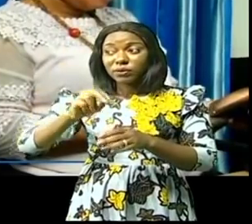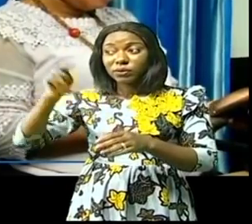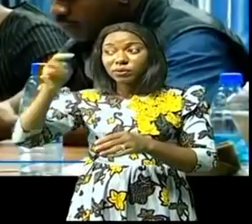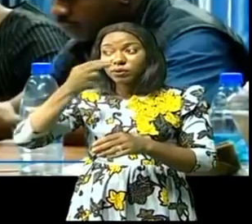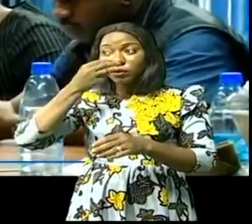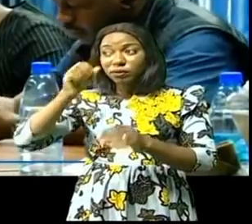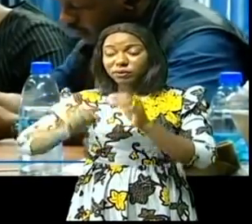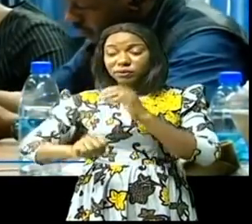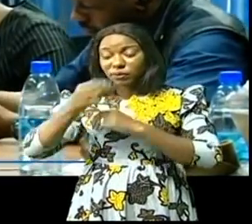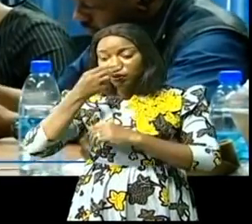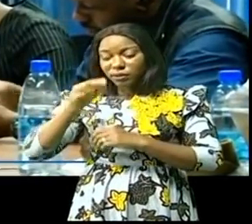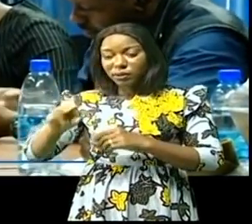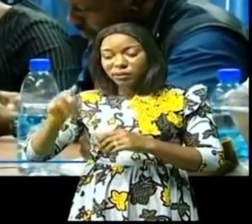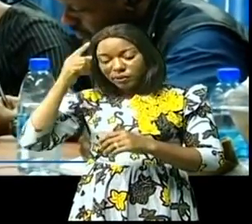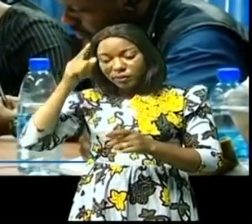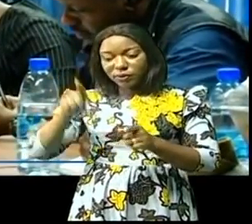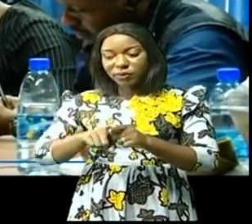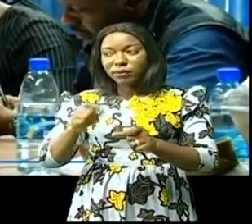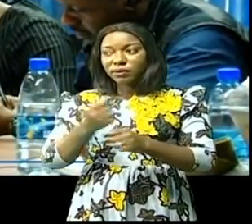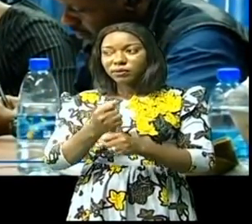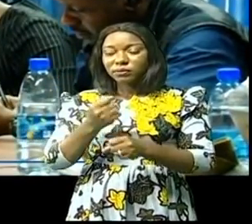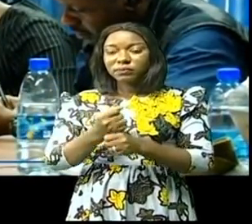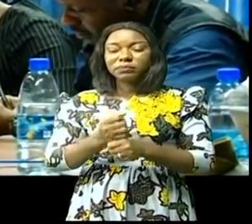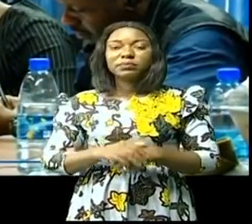l'Ituri pour le même travail.